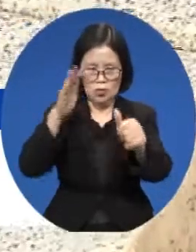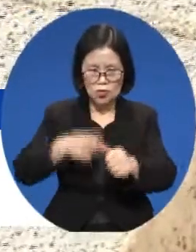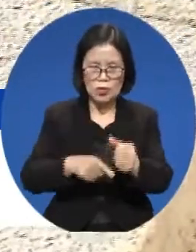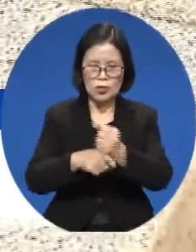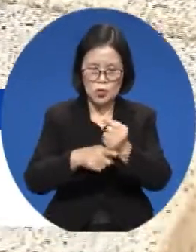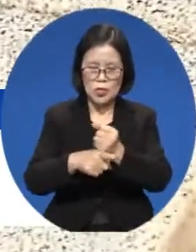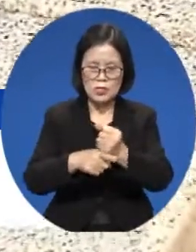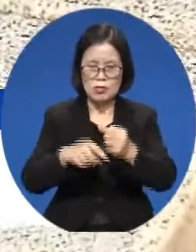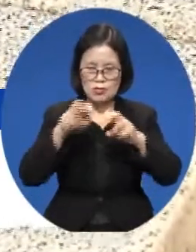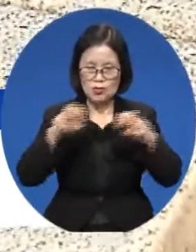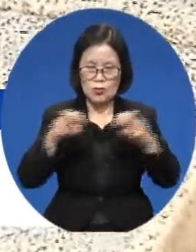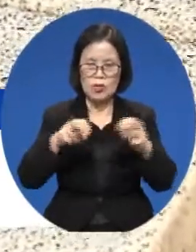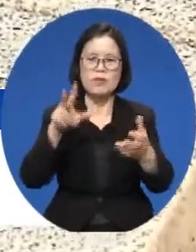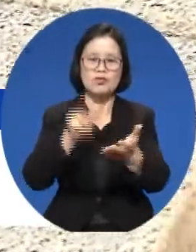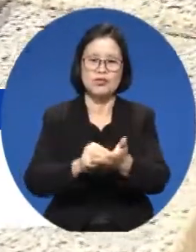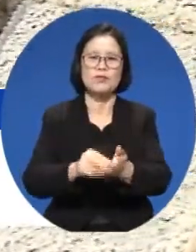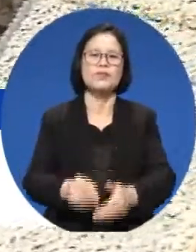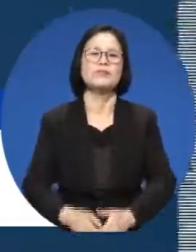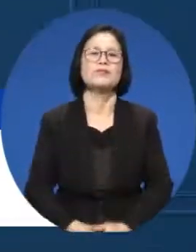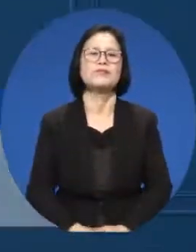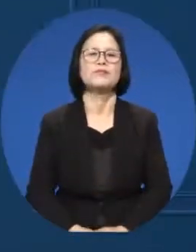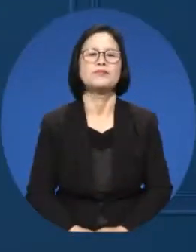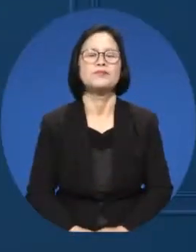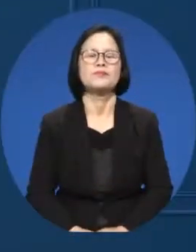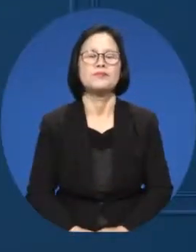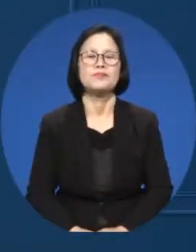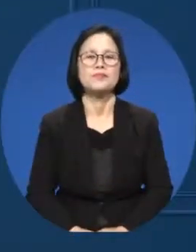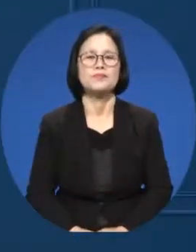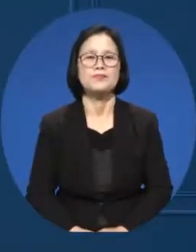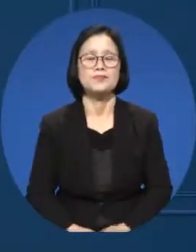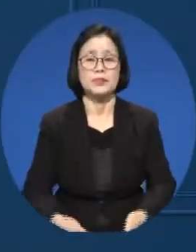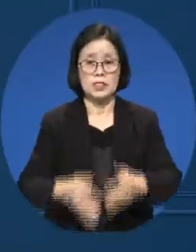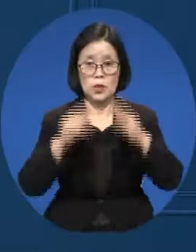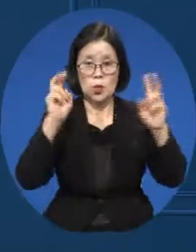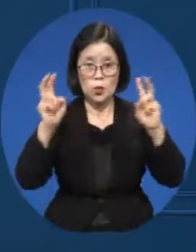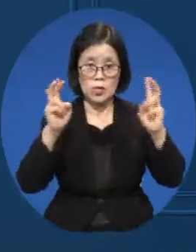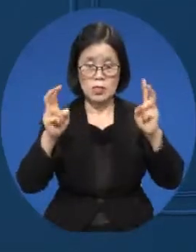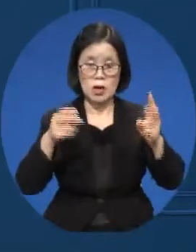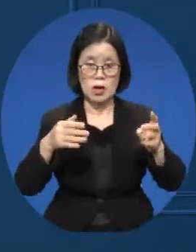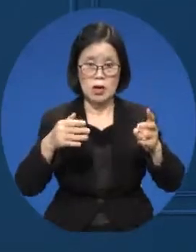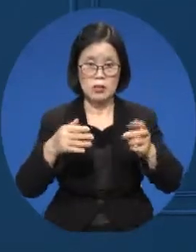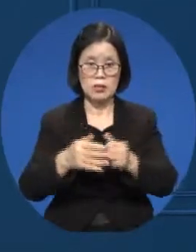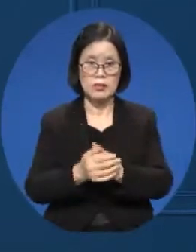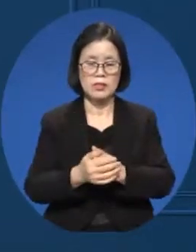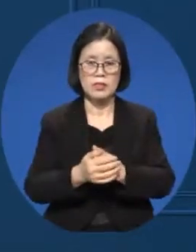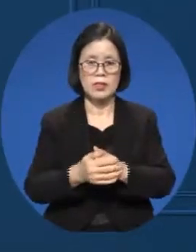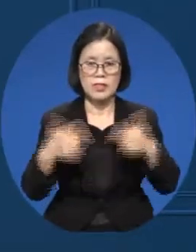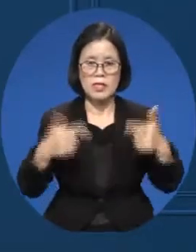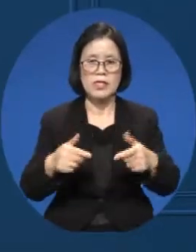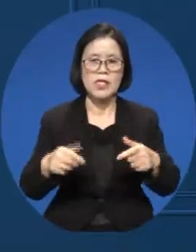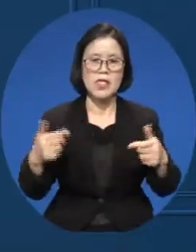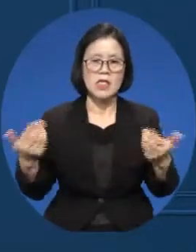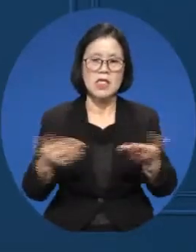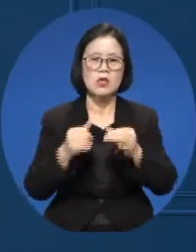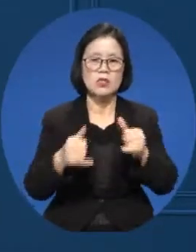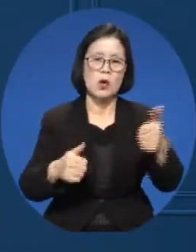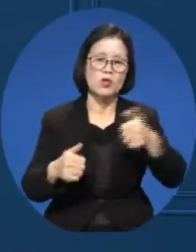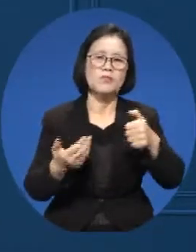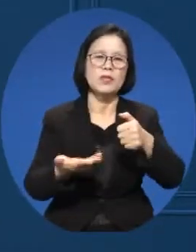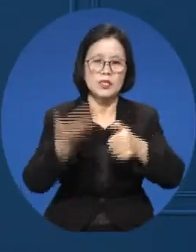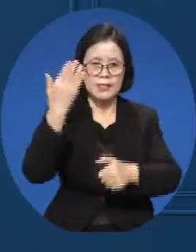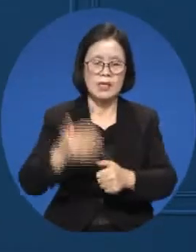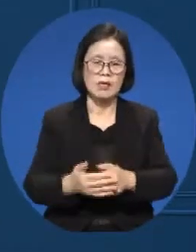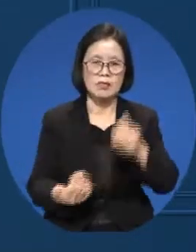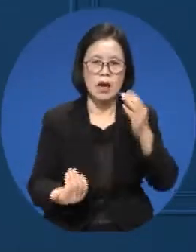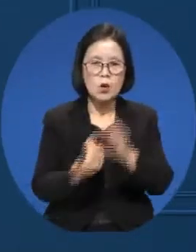통해서 규명할 사안입니다. 시공사인 요진건설산업은 상시 근로자 50명 이상이고